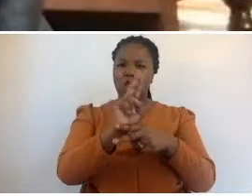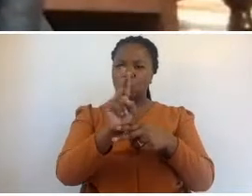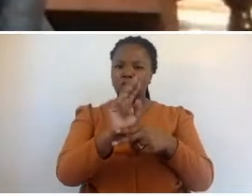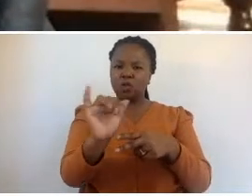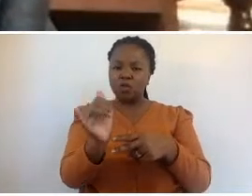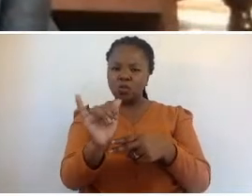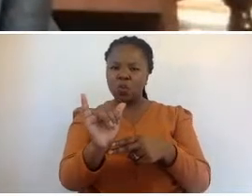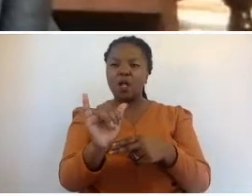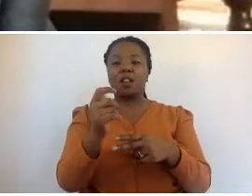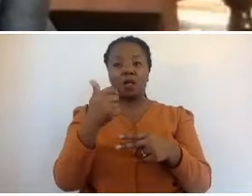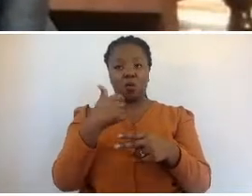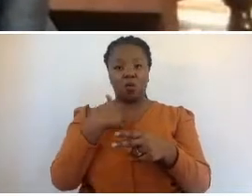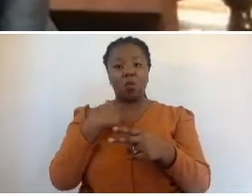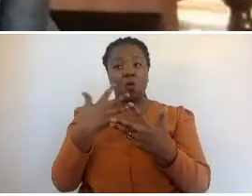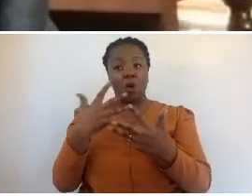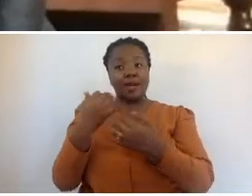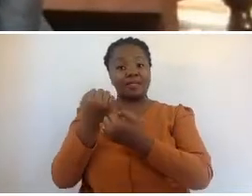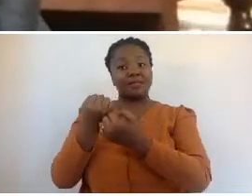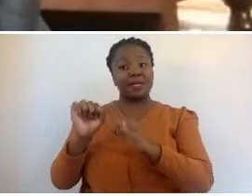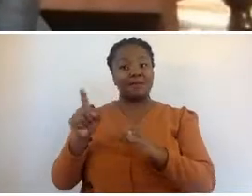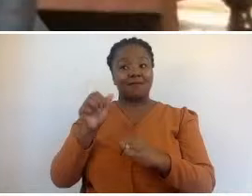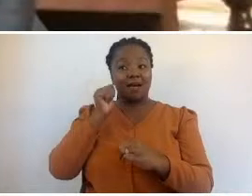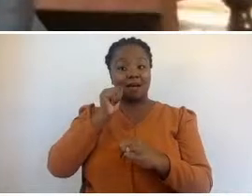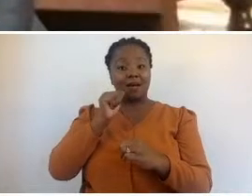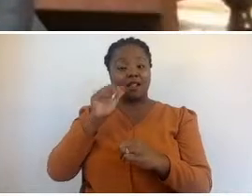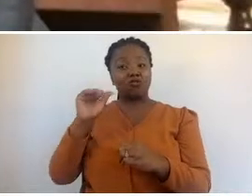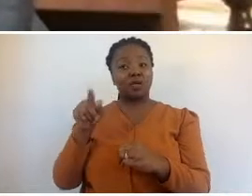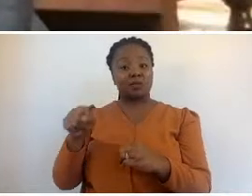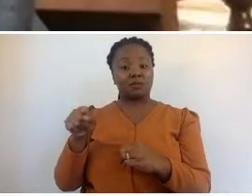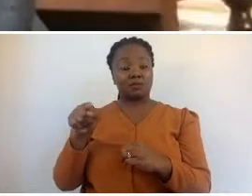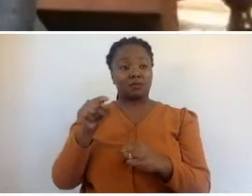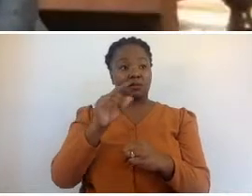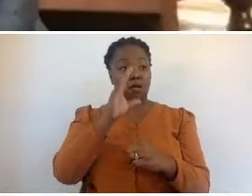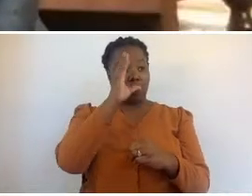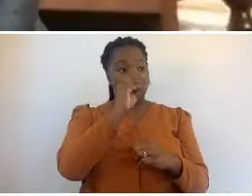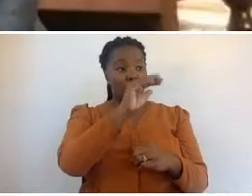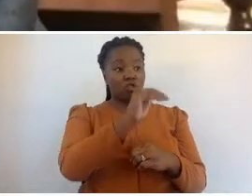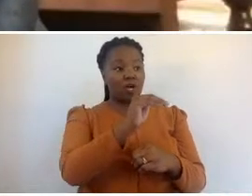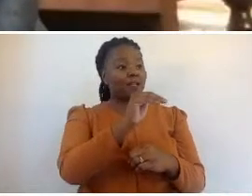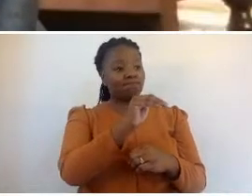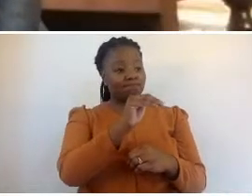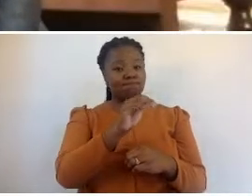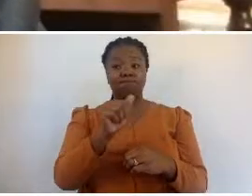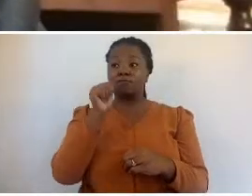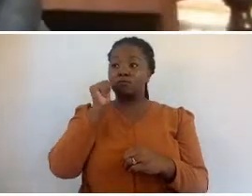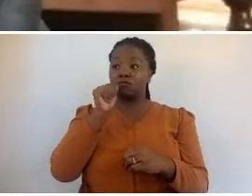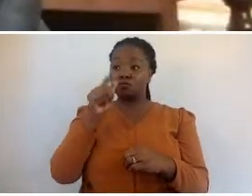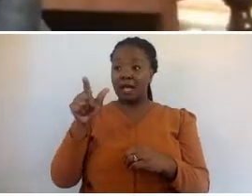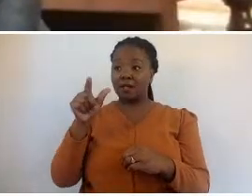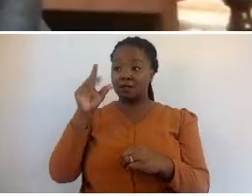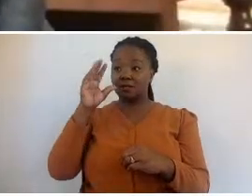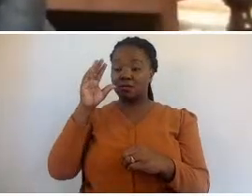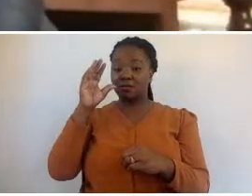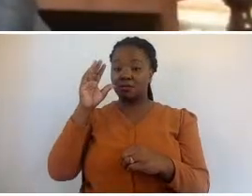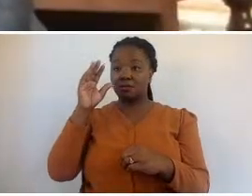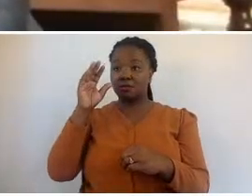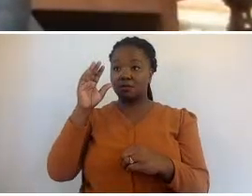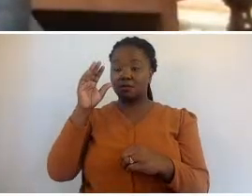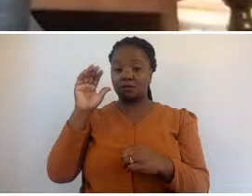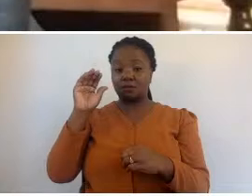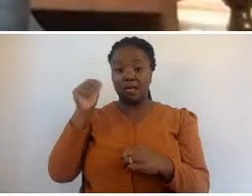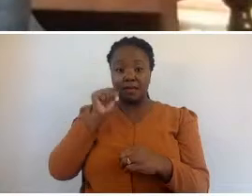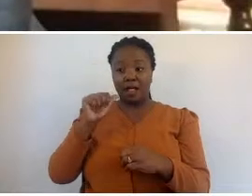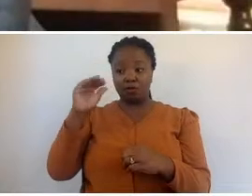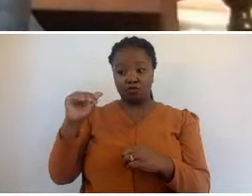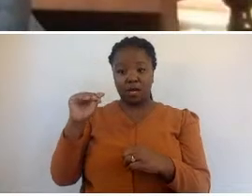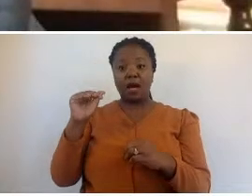pour qu'on puisse sauver les filles. Nous parlons de plus en plus des filles, mais aussi des garçons. Mais il faut reconnaître